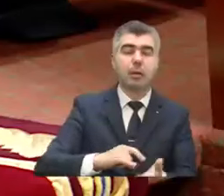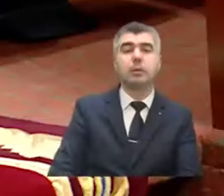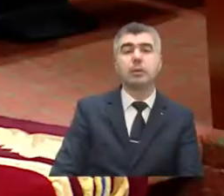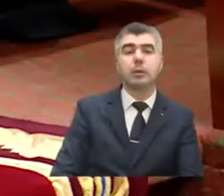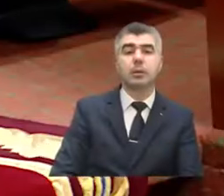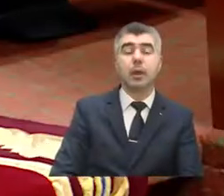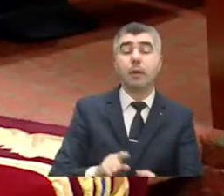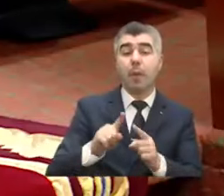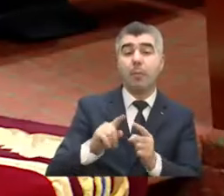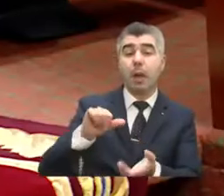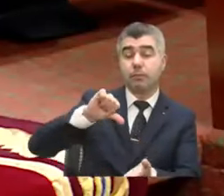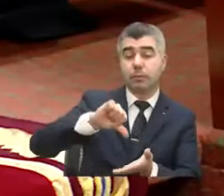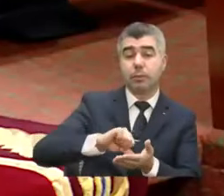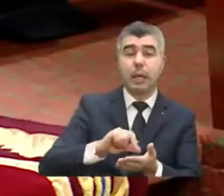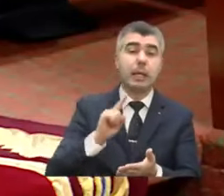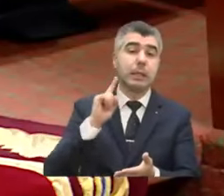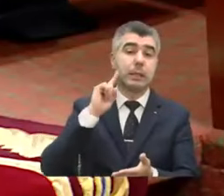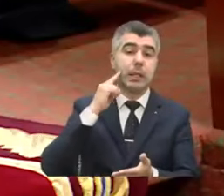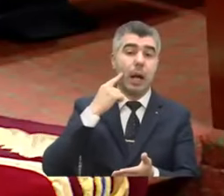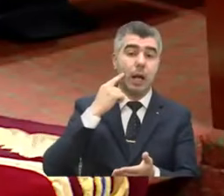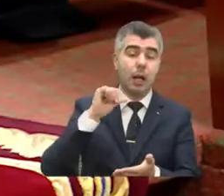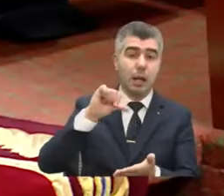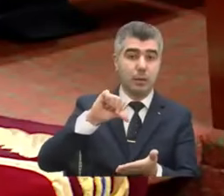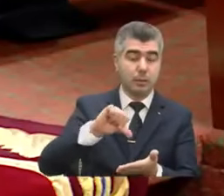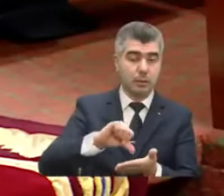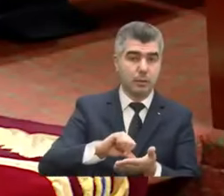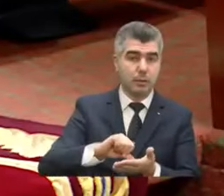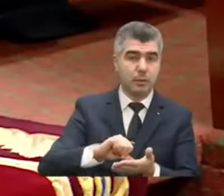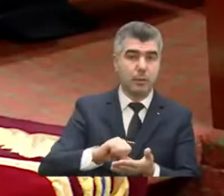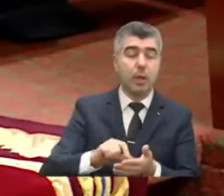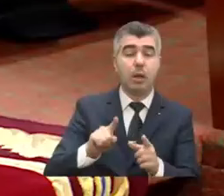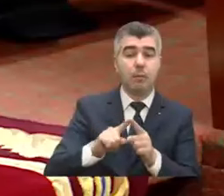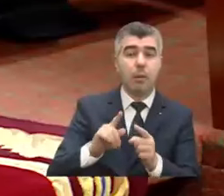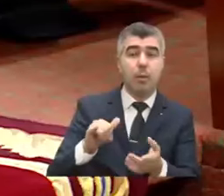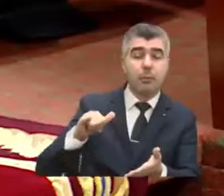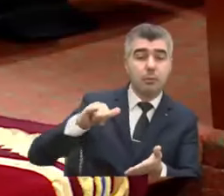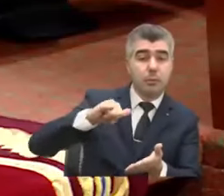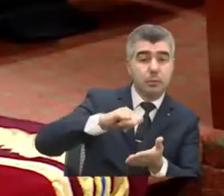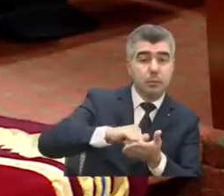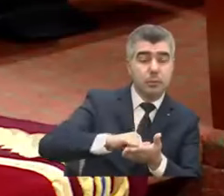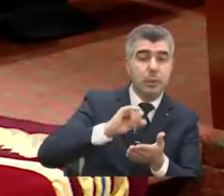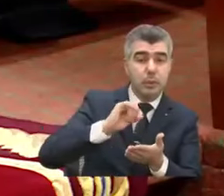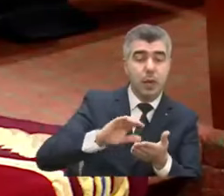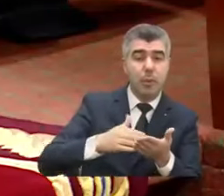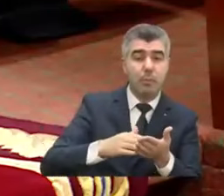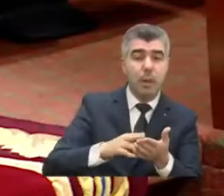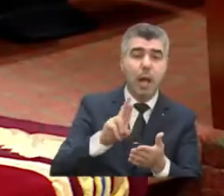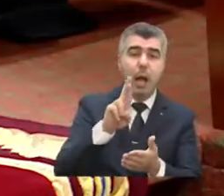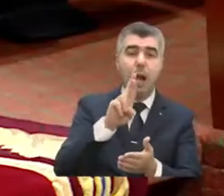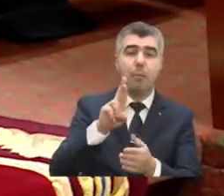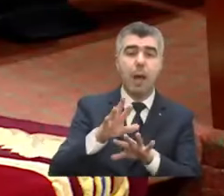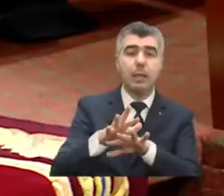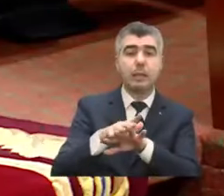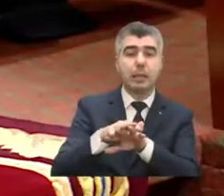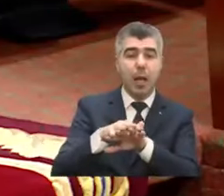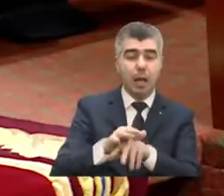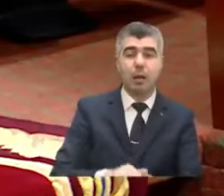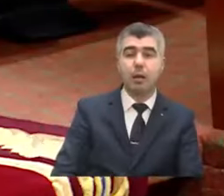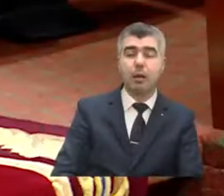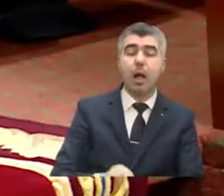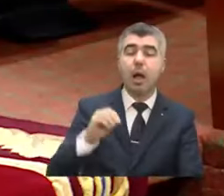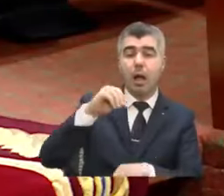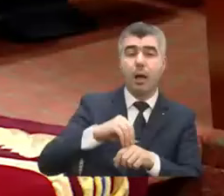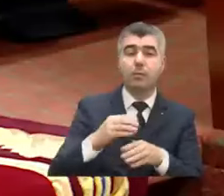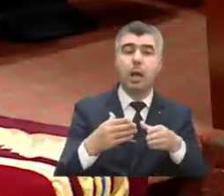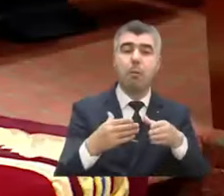جديدة للطيران بالداخلة، مواصلة محطة الجوية الجديدة لمطار رباط سلا، وكذلك مطار